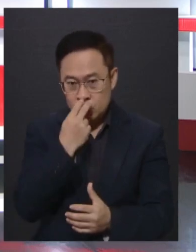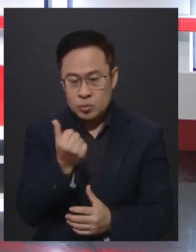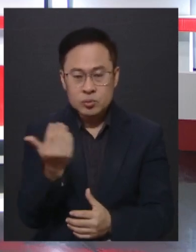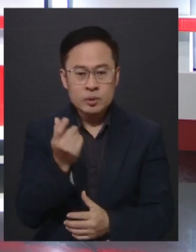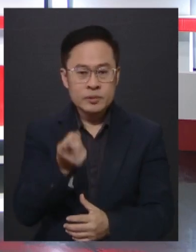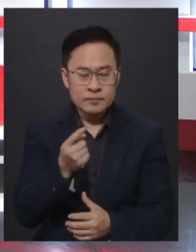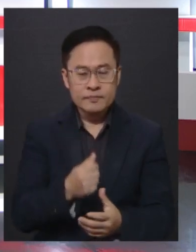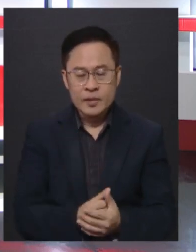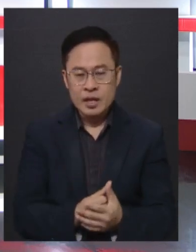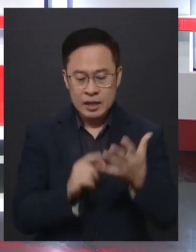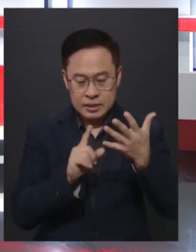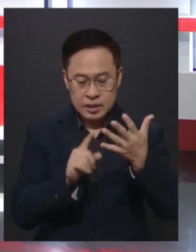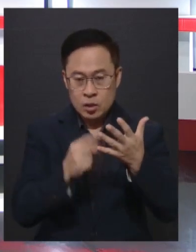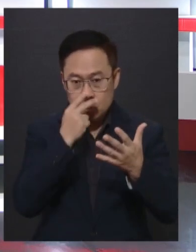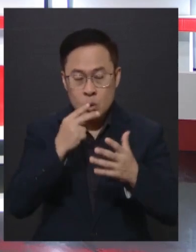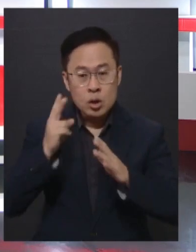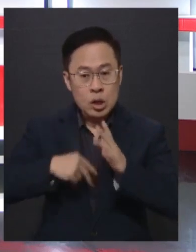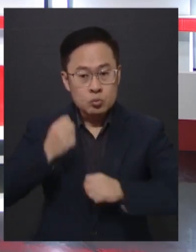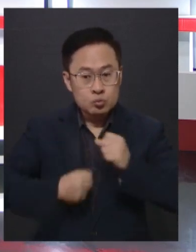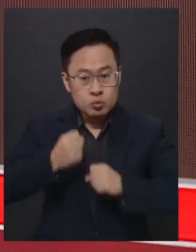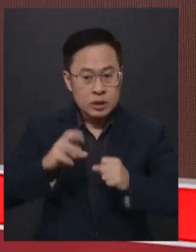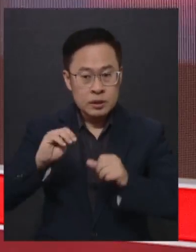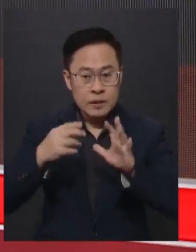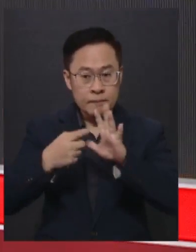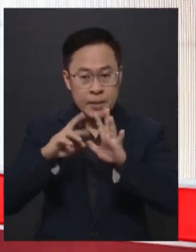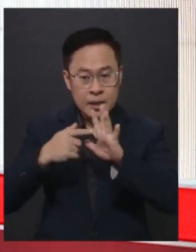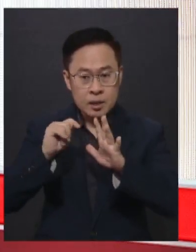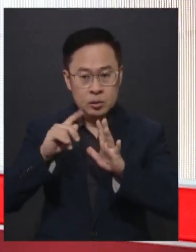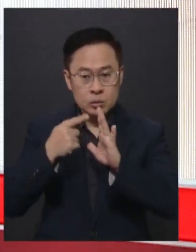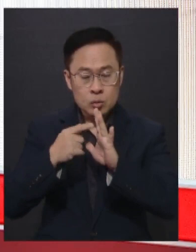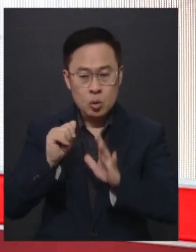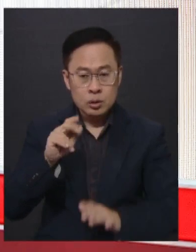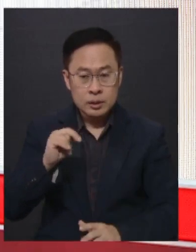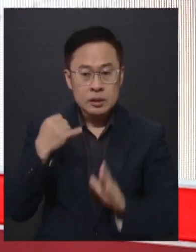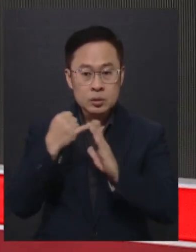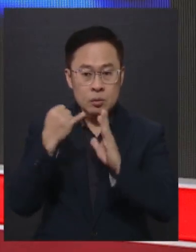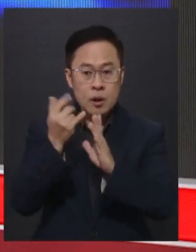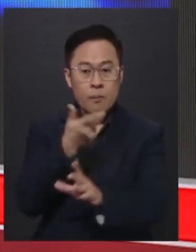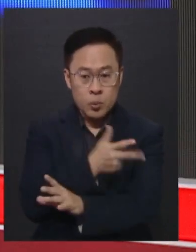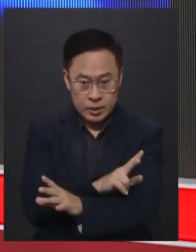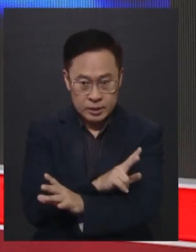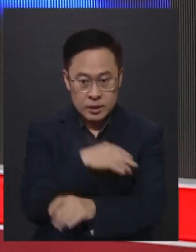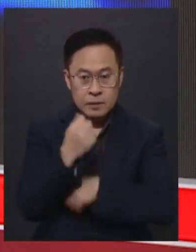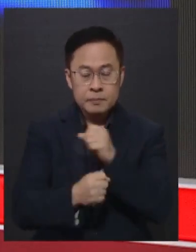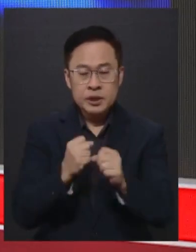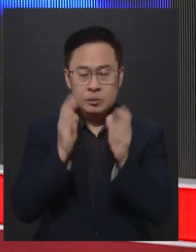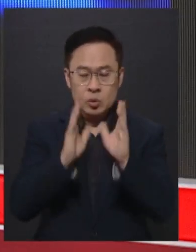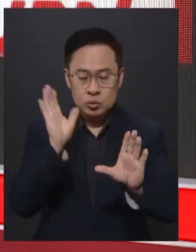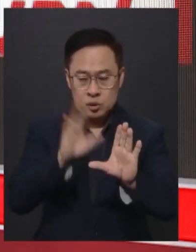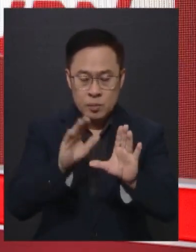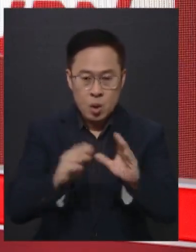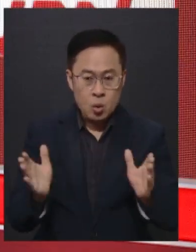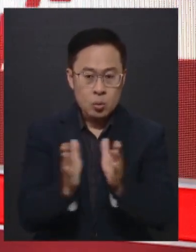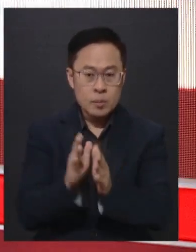ไปตอนที่การแข่งขันมาราธอนกันบ้างครับลากูน่าภูเก็ตปีนี้เนี่ยคาดว่าก็จะมีนักวิ่งและนักท่องเที่ยวเข้าร่วมกว่า